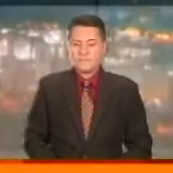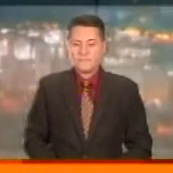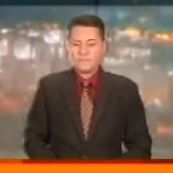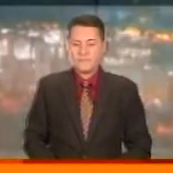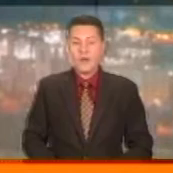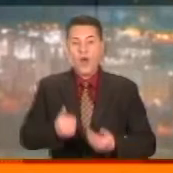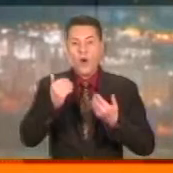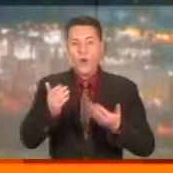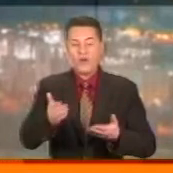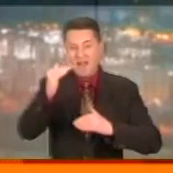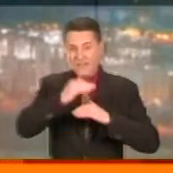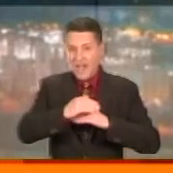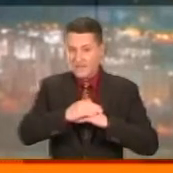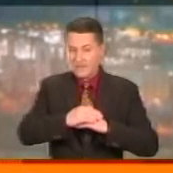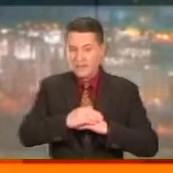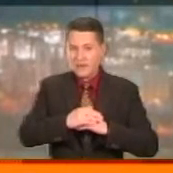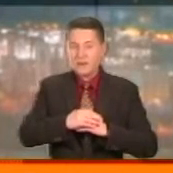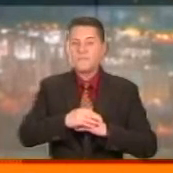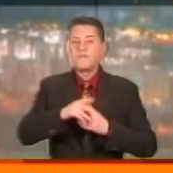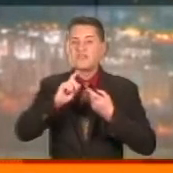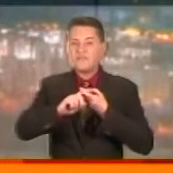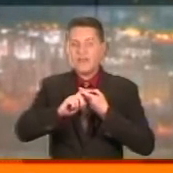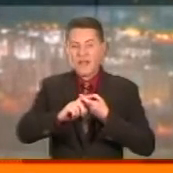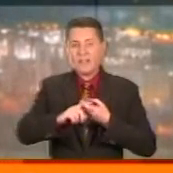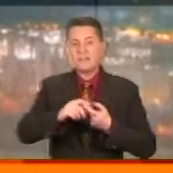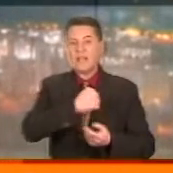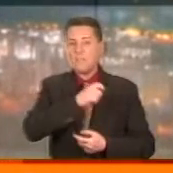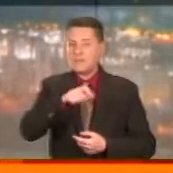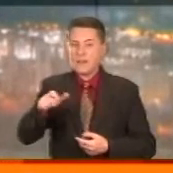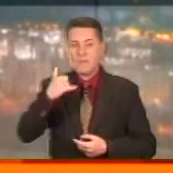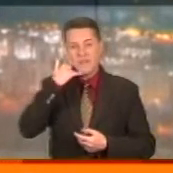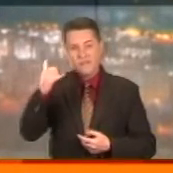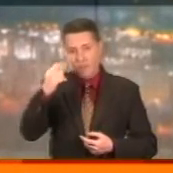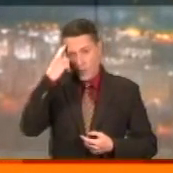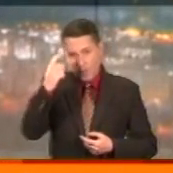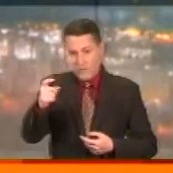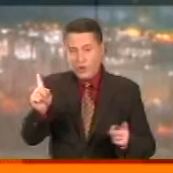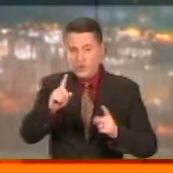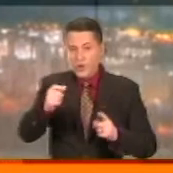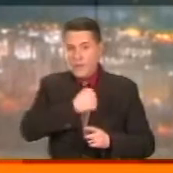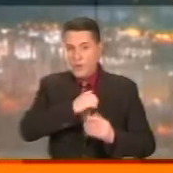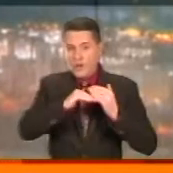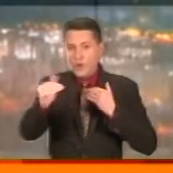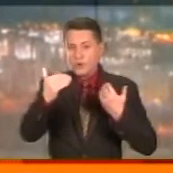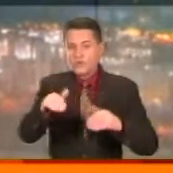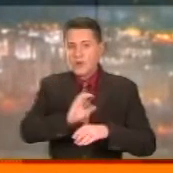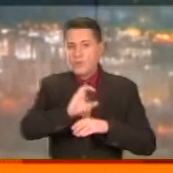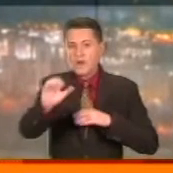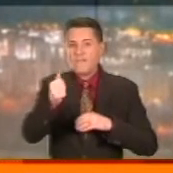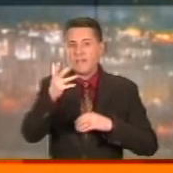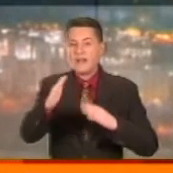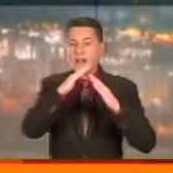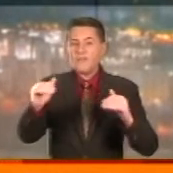І от уже надвечір ми зв'язалися з бійцями 53-ї бригади. Вони телефоном нас повідомили, що на полігон уже доправили кілька